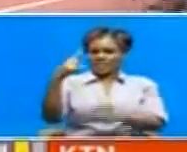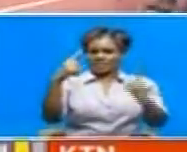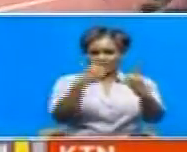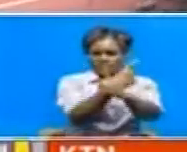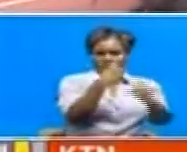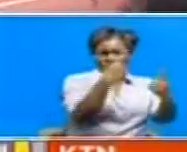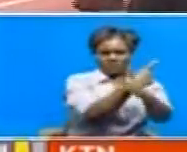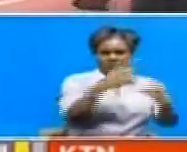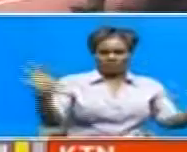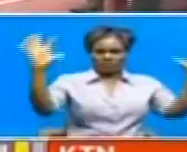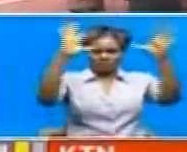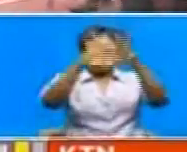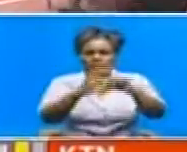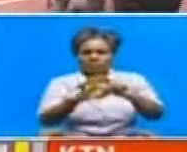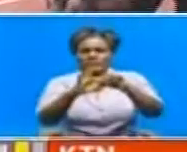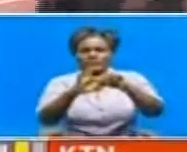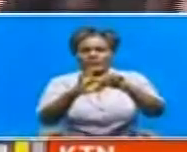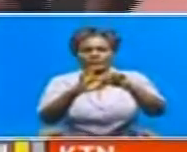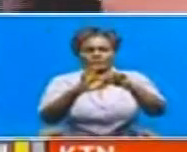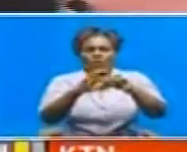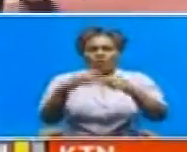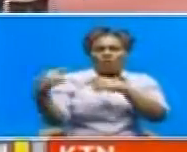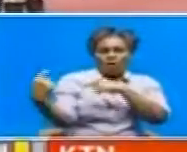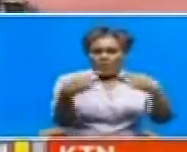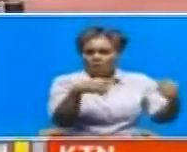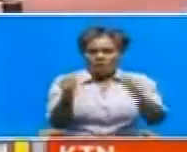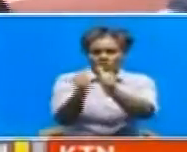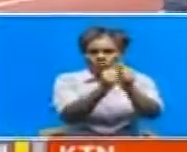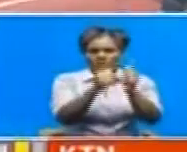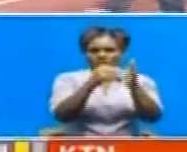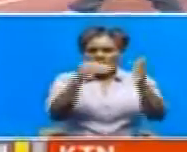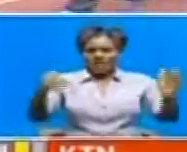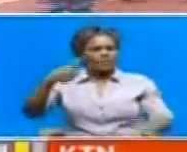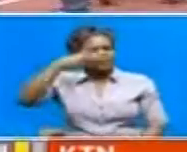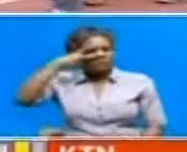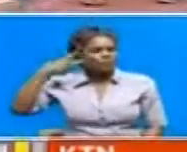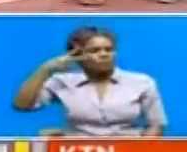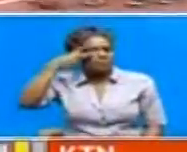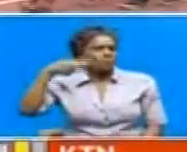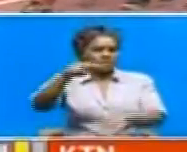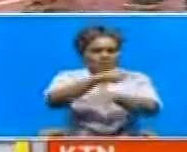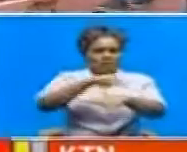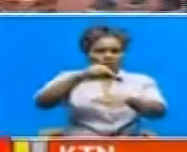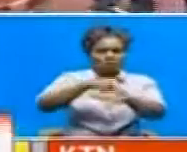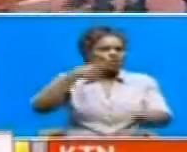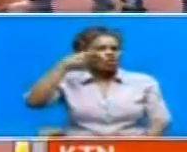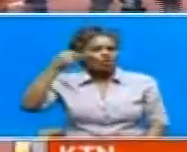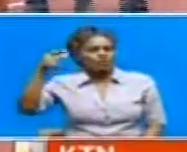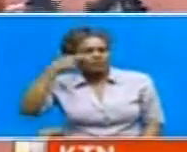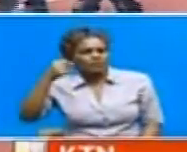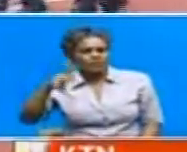mbali kuungana ili kupiga vita pamoja dhidi ya ugaidi nchini. Lofty Matambo,